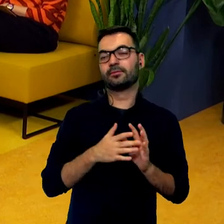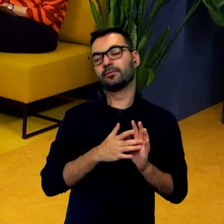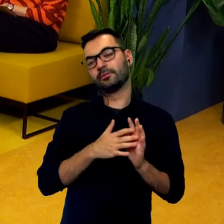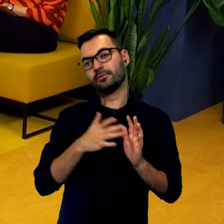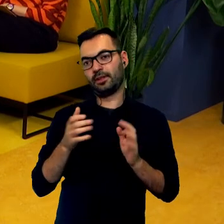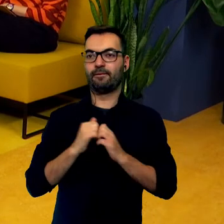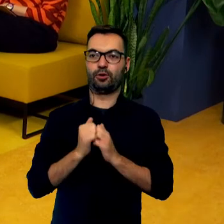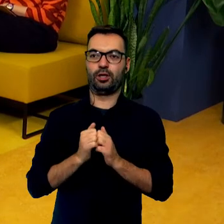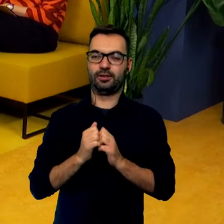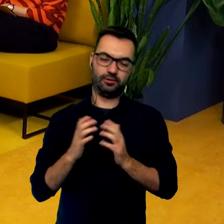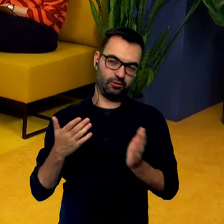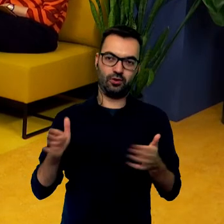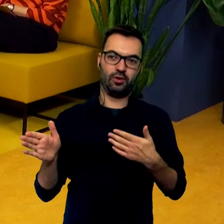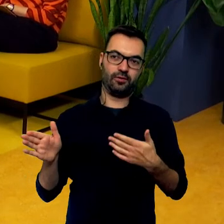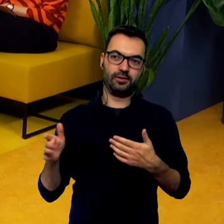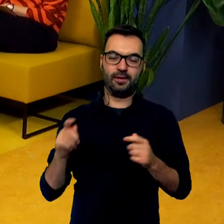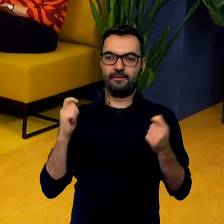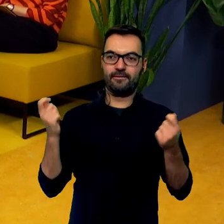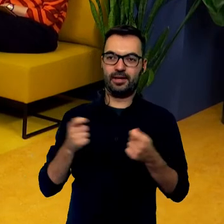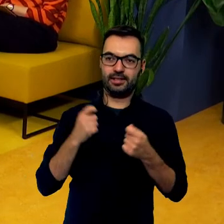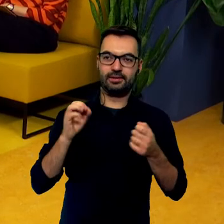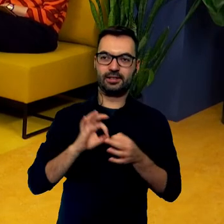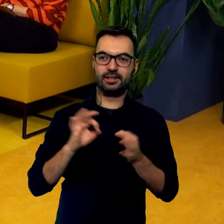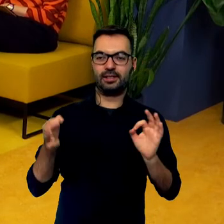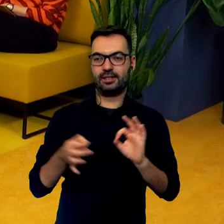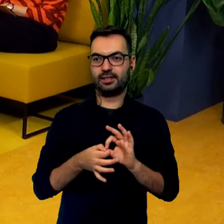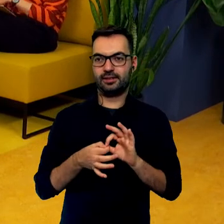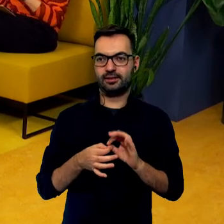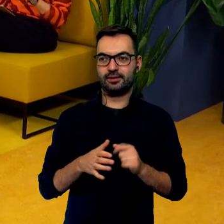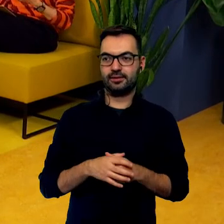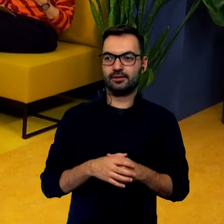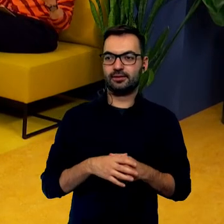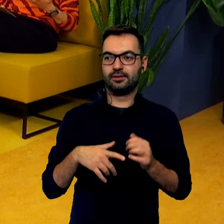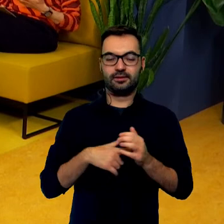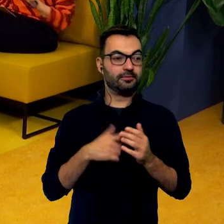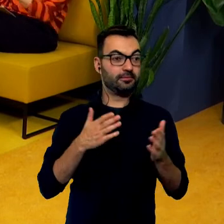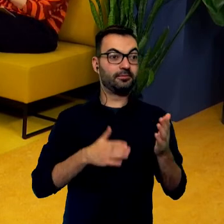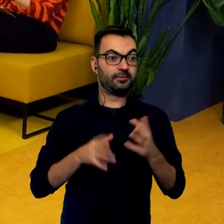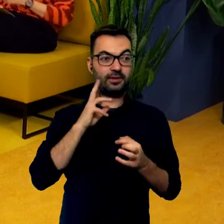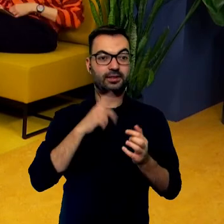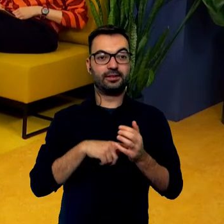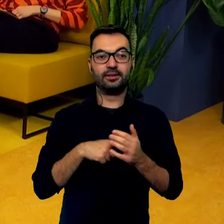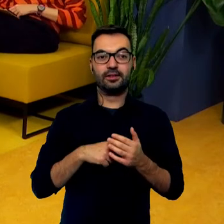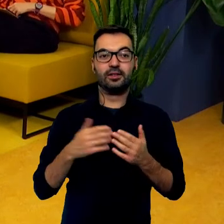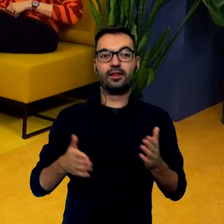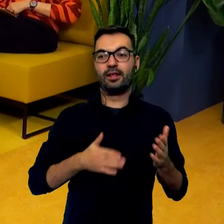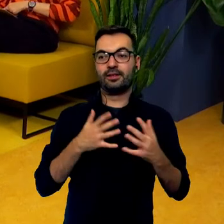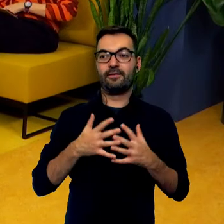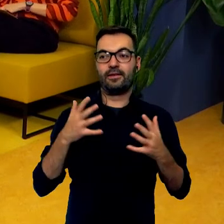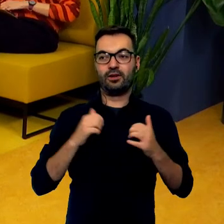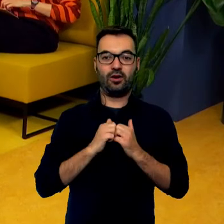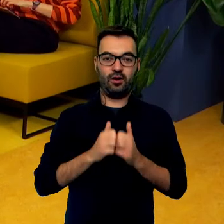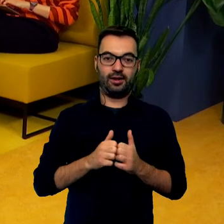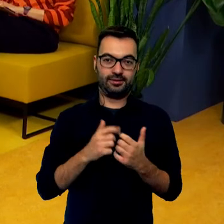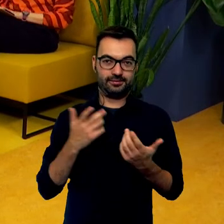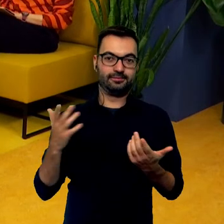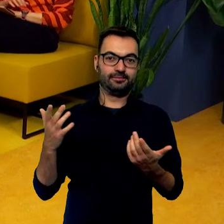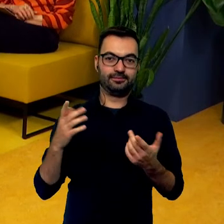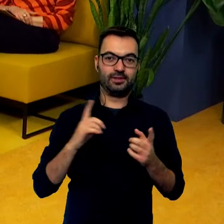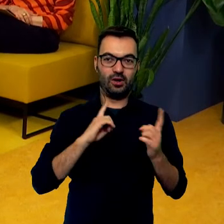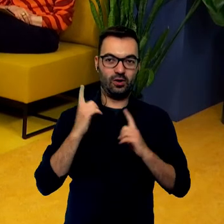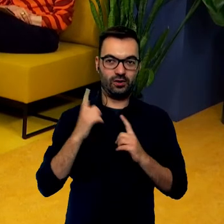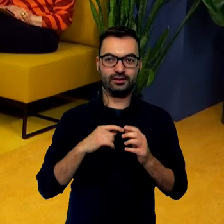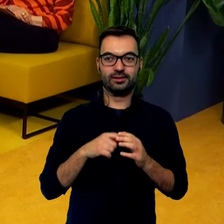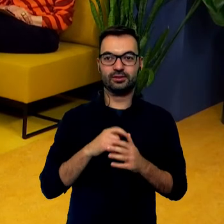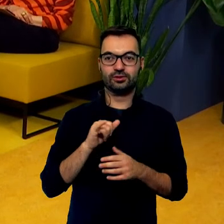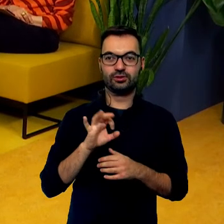na wrzesień niech to będzie, na festiwal w Gdyni. Normalnie powinno być tam ponad rok i tak dalej. Kolejna wielka rola Dawida Ogrodnika. Tak,